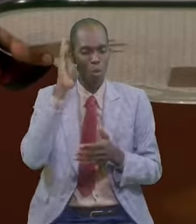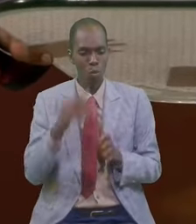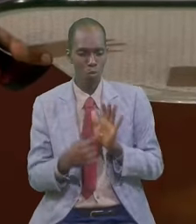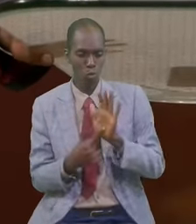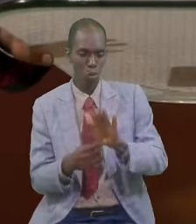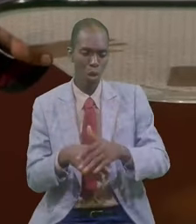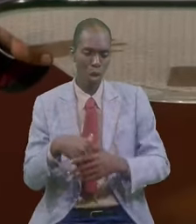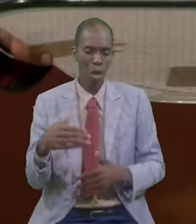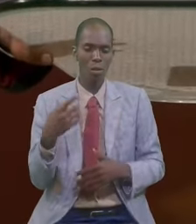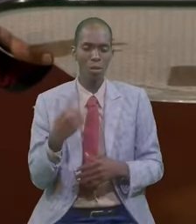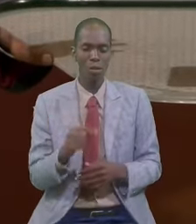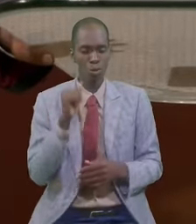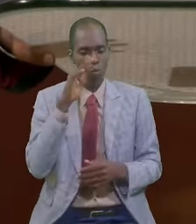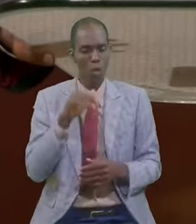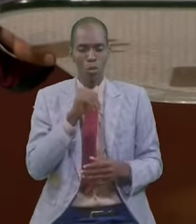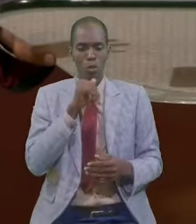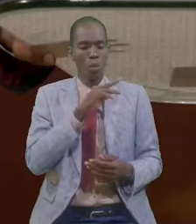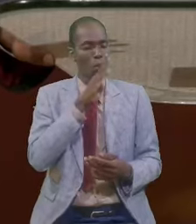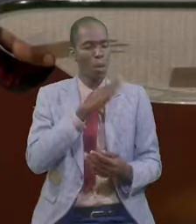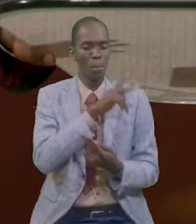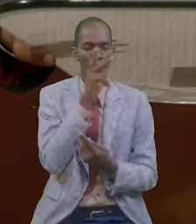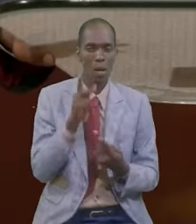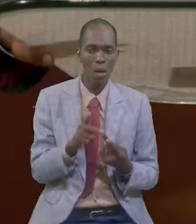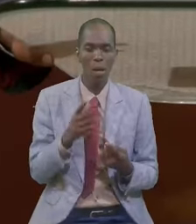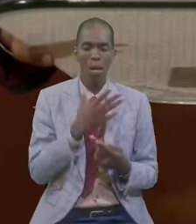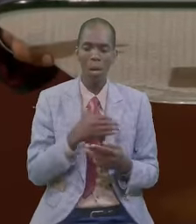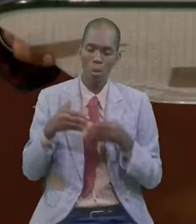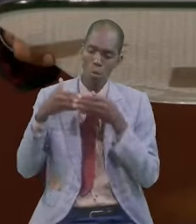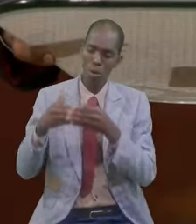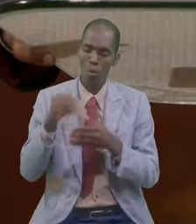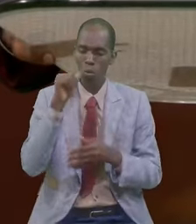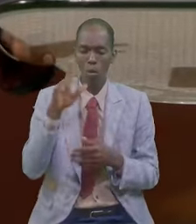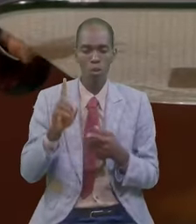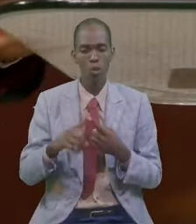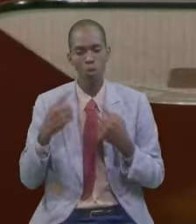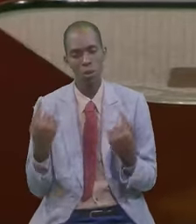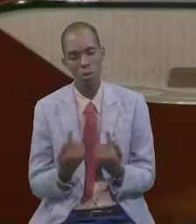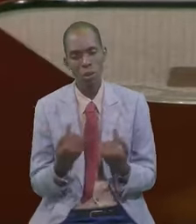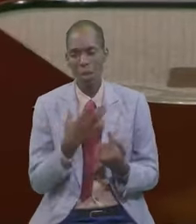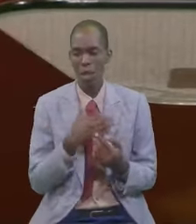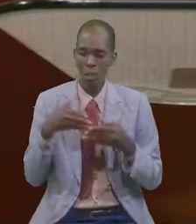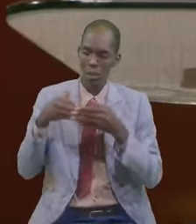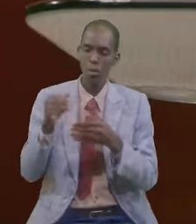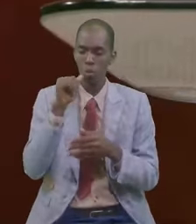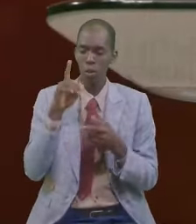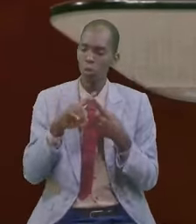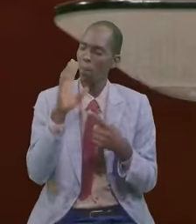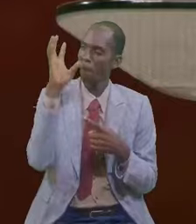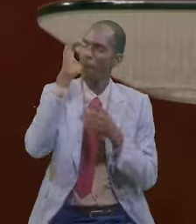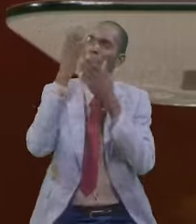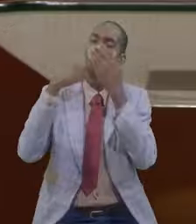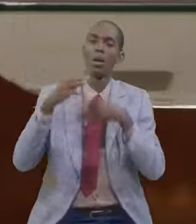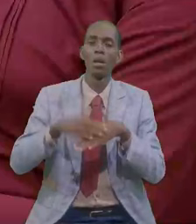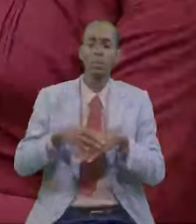pour faire montrer sa perfection, son imperfection, pour que celle-ci rate le